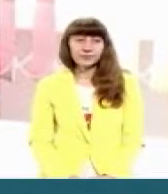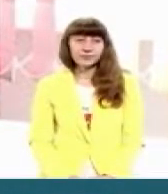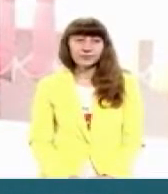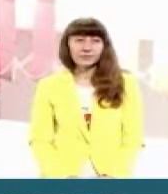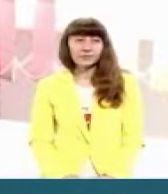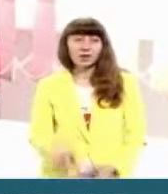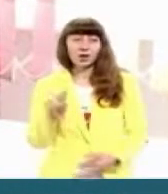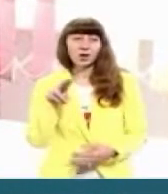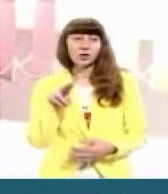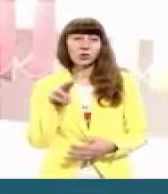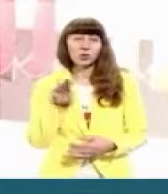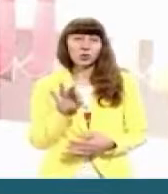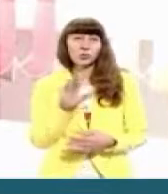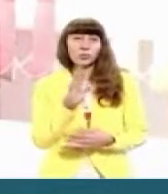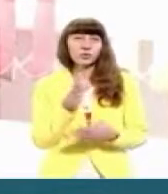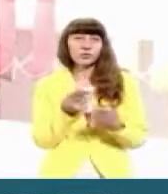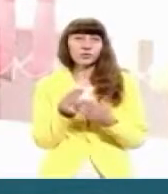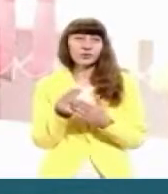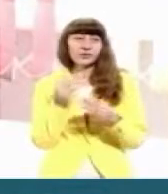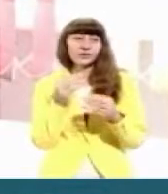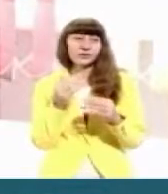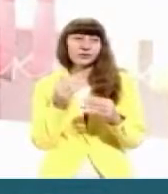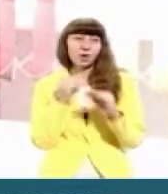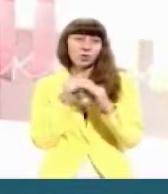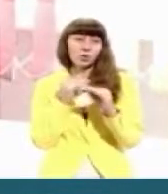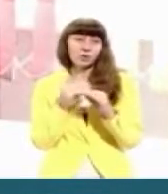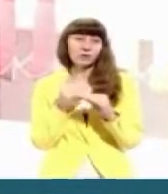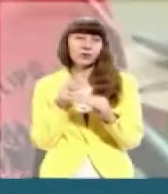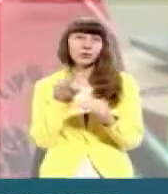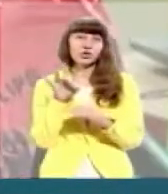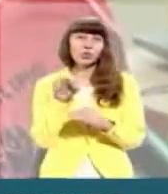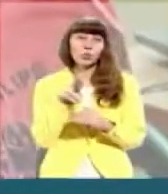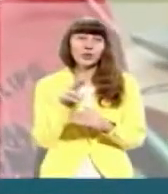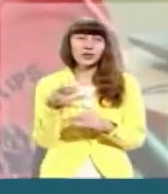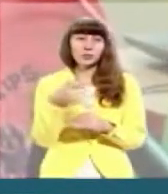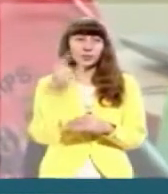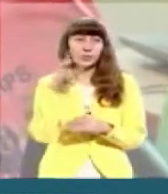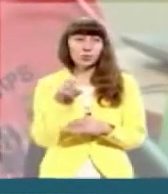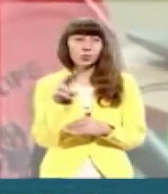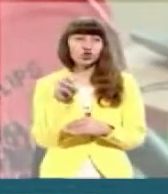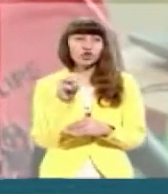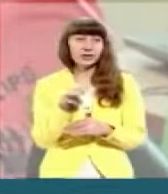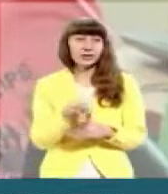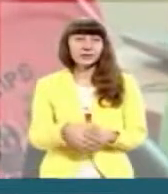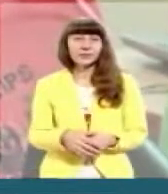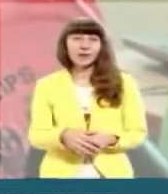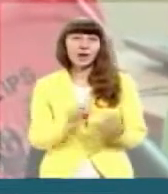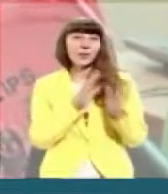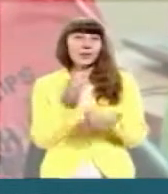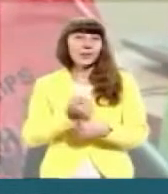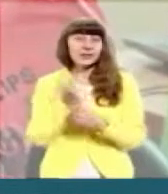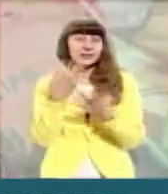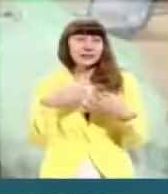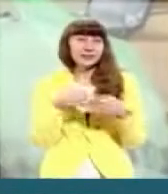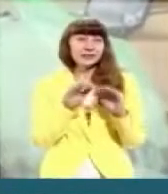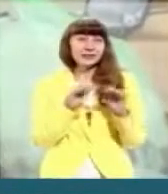будет производиться на уровне пособия из республиканского бюджета. В проекте социального кодекса меры поддержки семей с